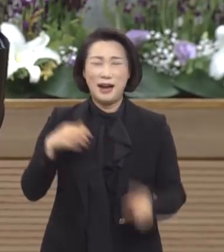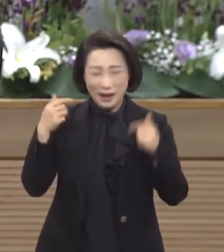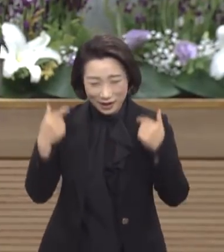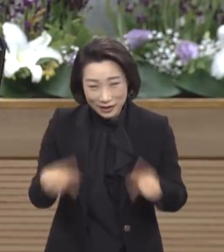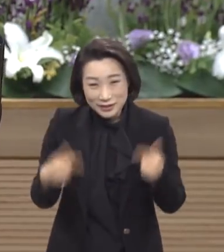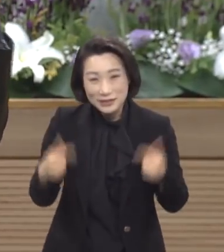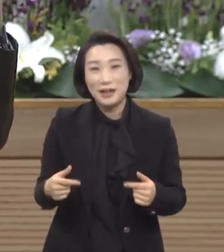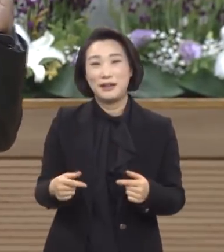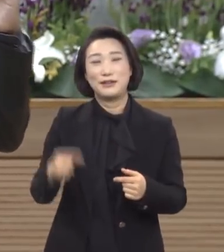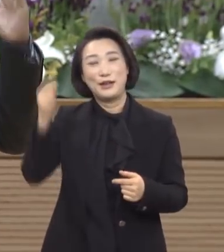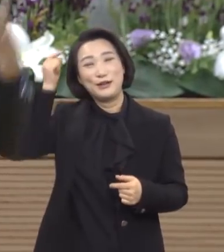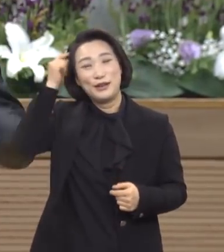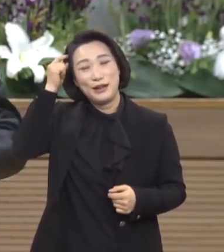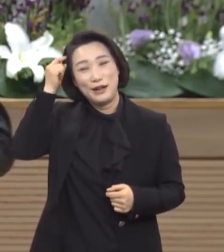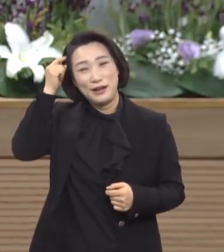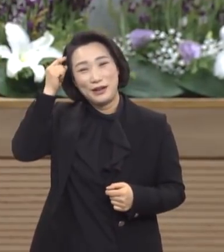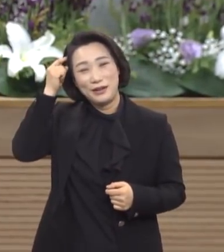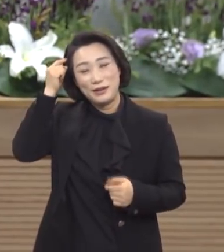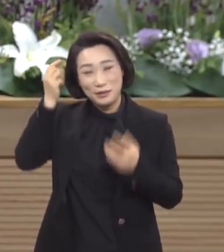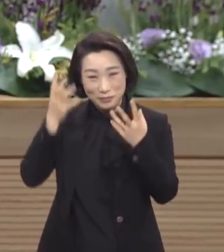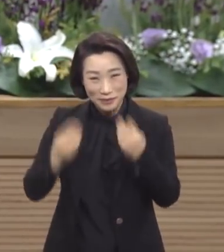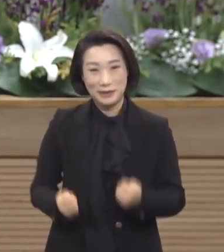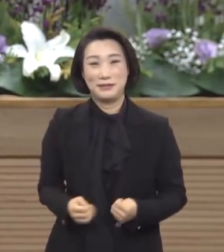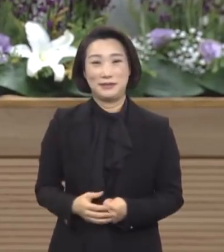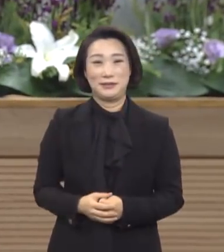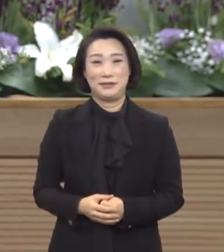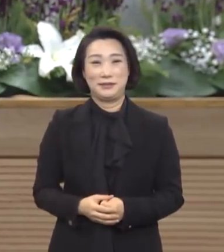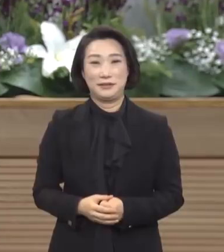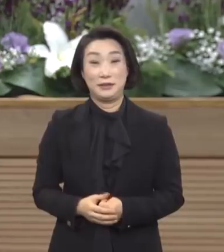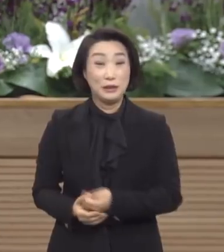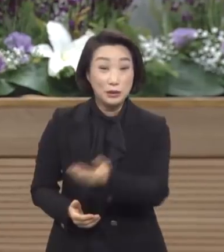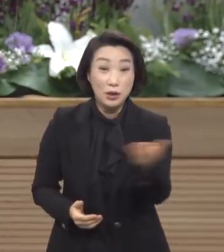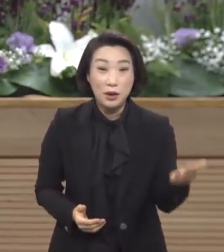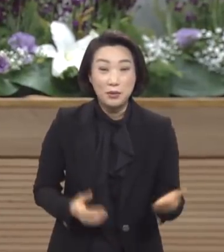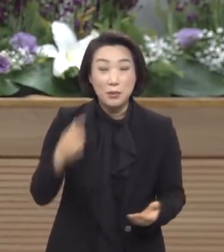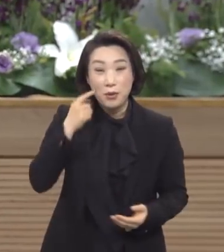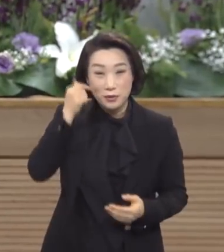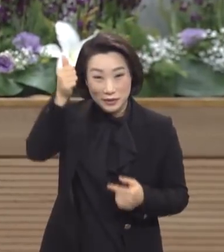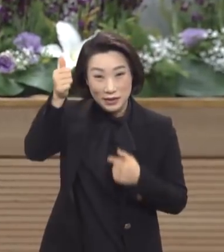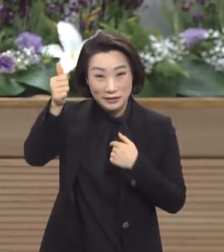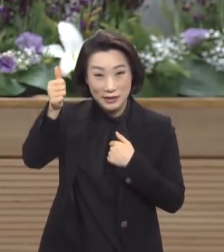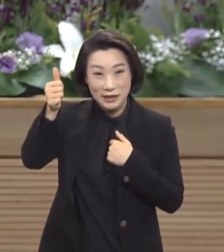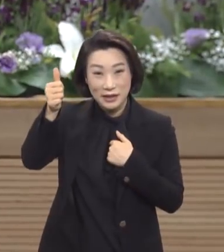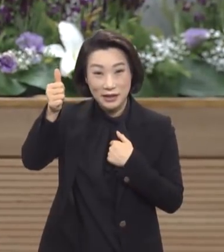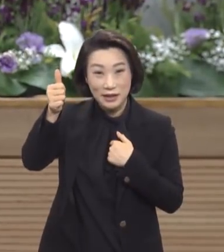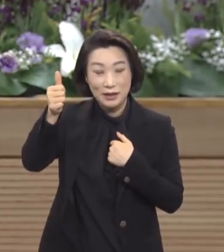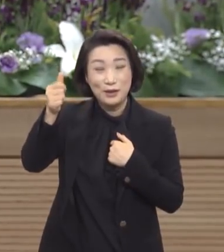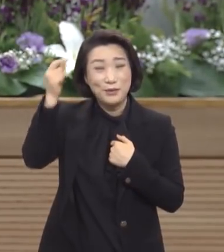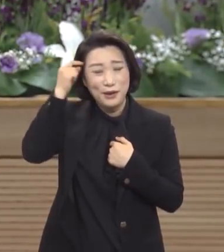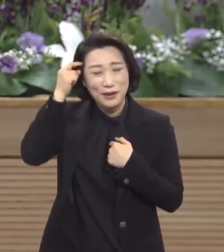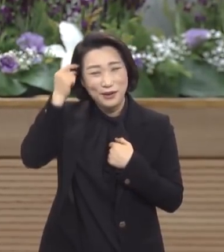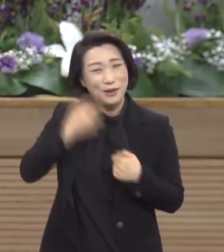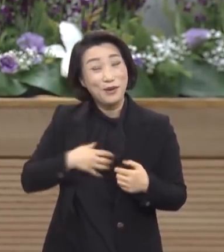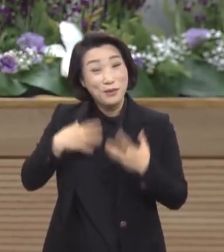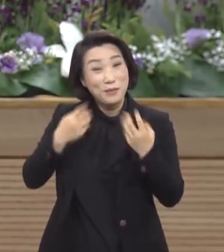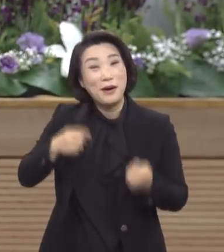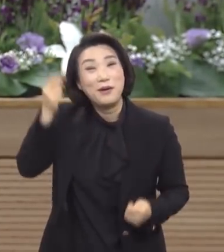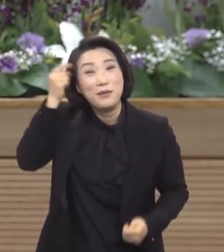항상 머릿속에 들어있어요. 여러분의 담임 목사가 왜 그러느냐?